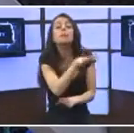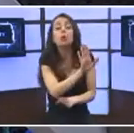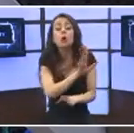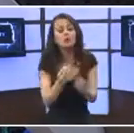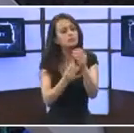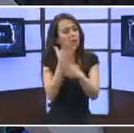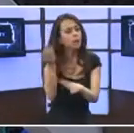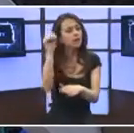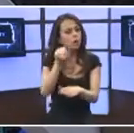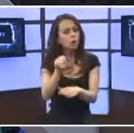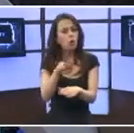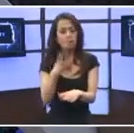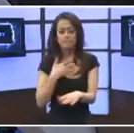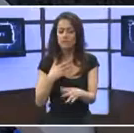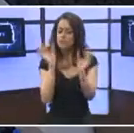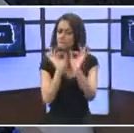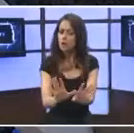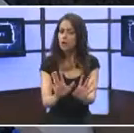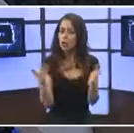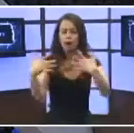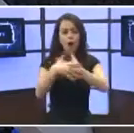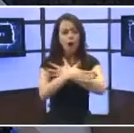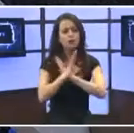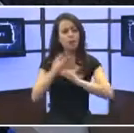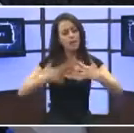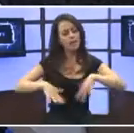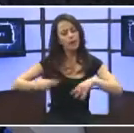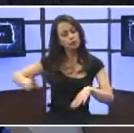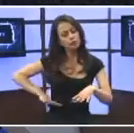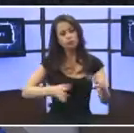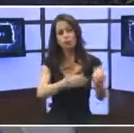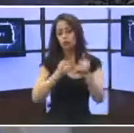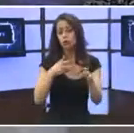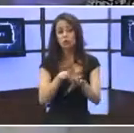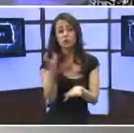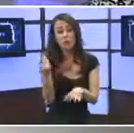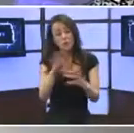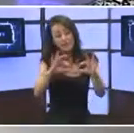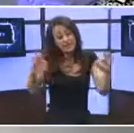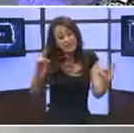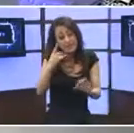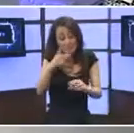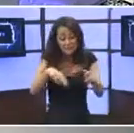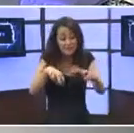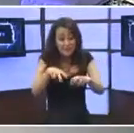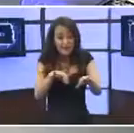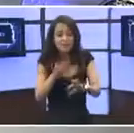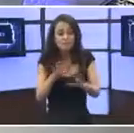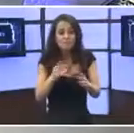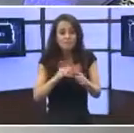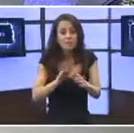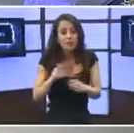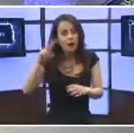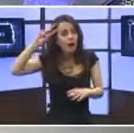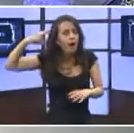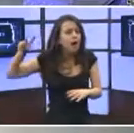bırakacak. Öyle mi? Tabii akşamleyin alacak. Türkiye'de bu da çok çok yerde. Evet kesinlikle. Bu da çok ince bir detay. Hayalimizdeki hep düşündüğümüz şeydi bu. Tabii.